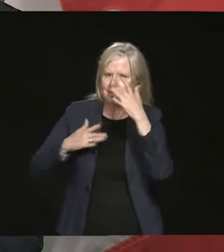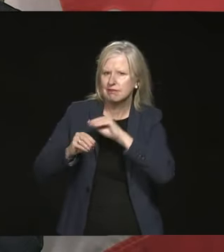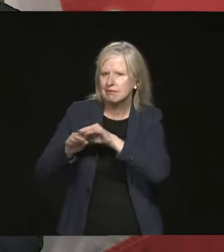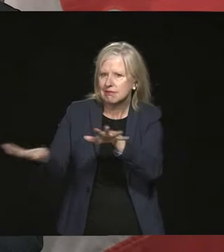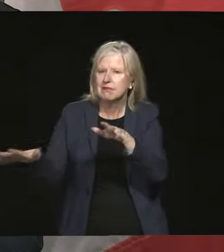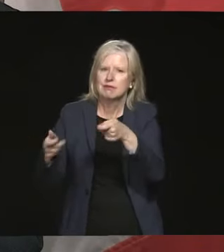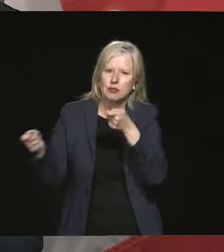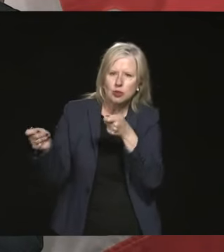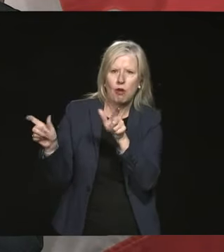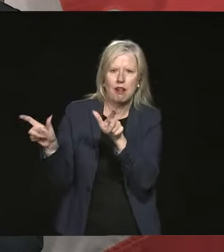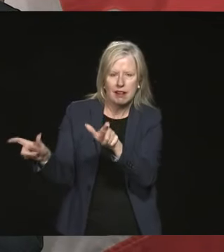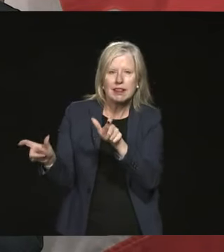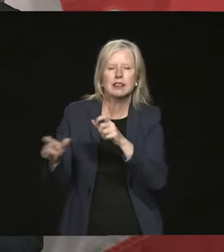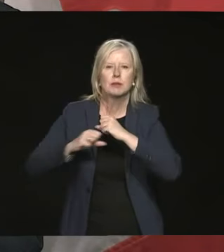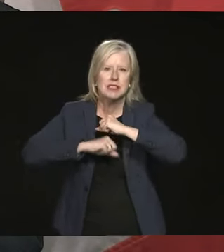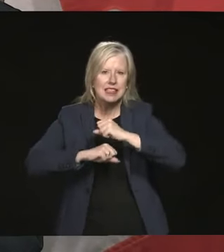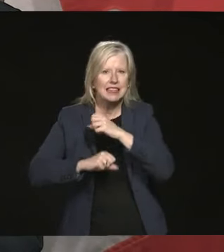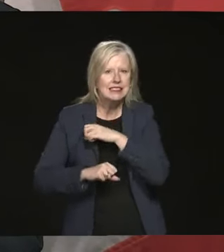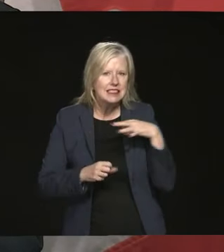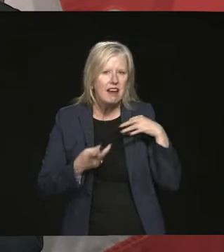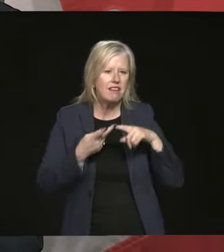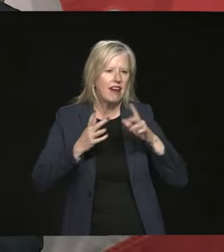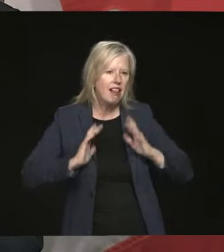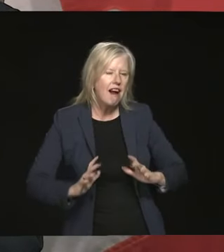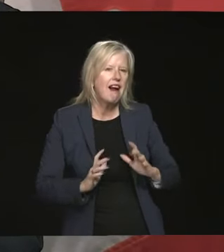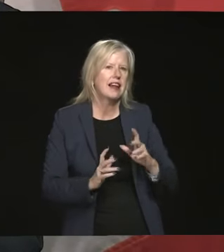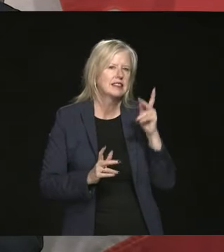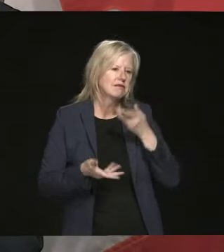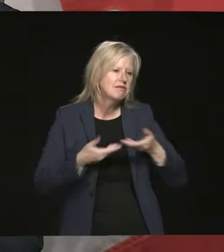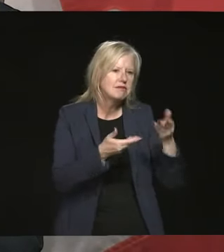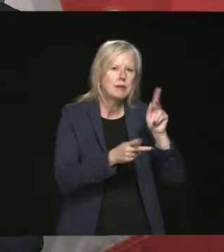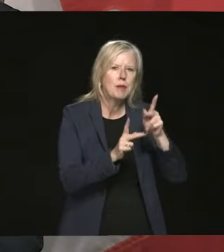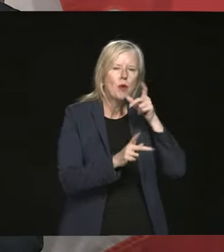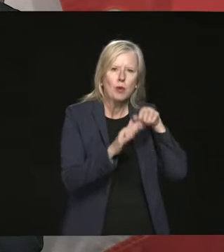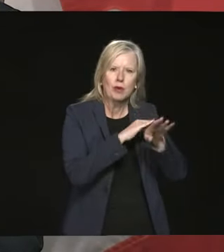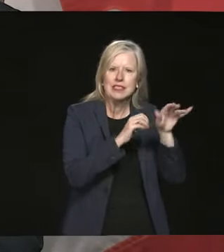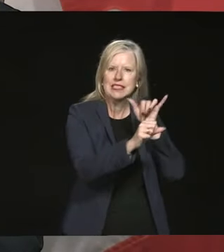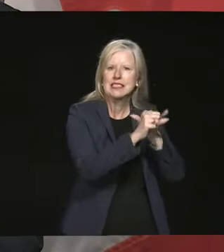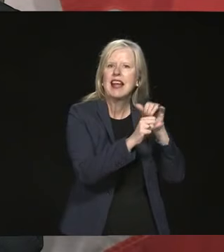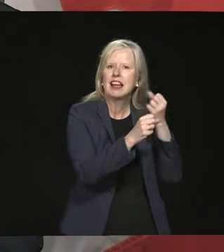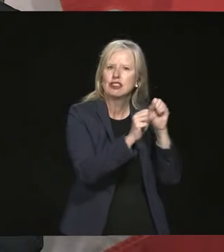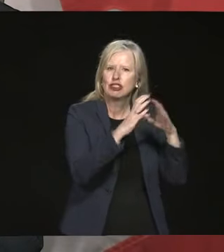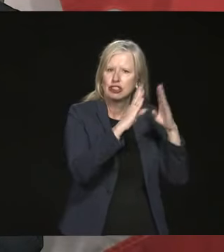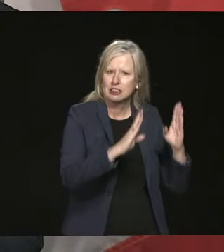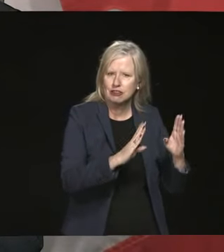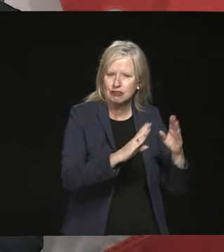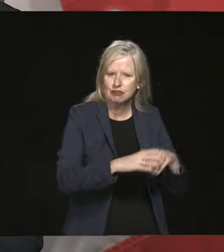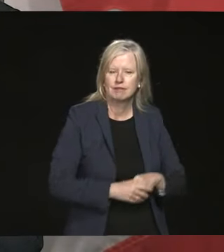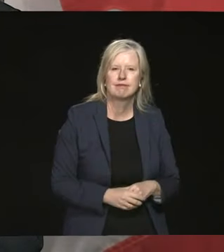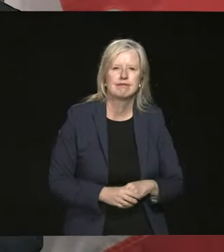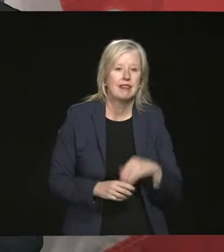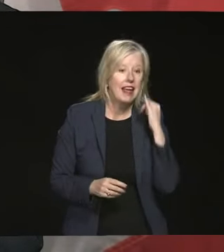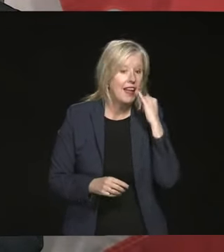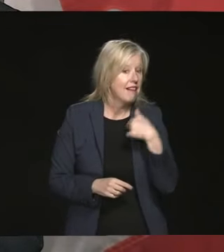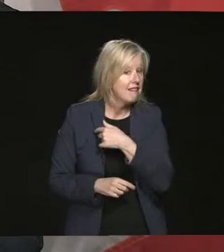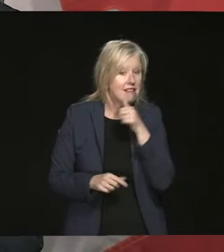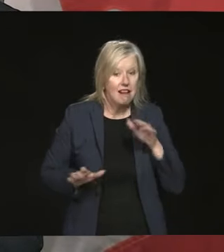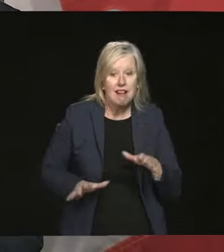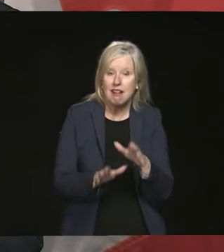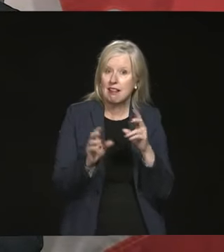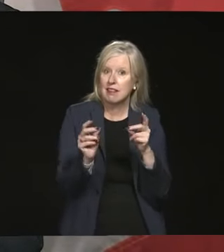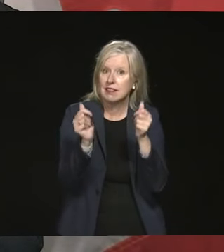clients, des refuges. and guests in shelters. Si l'on n'agit pas maintenant, le nombre If we d'éclosions don't act et de immediately, décès évitables there will be ayant des more outbreaks